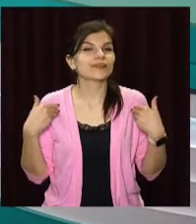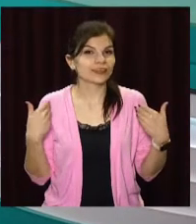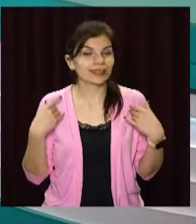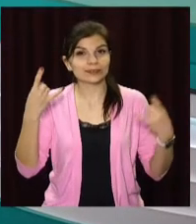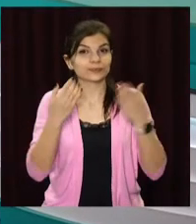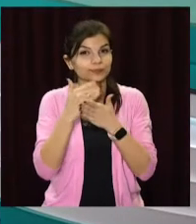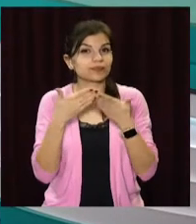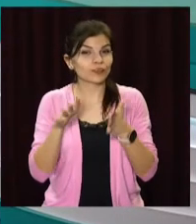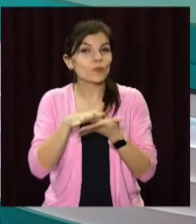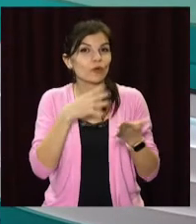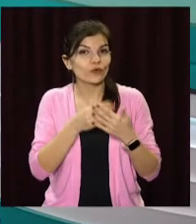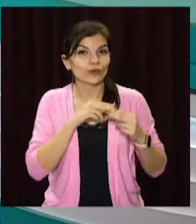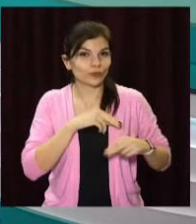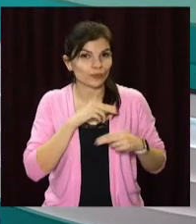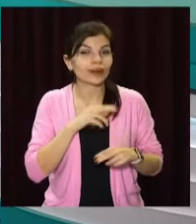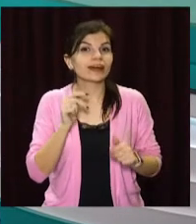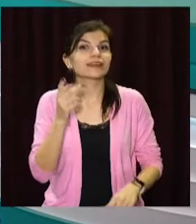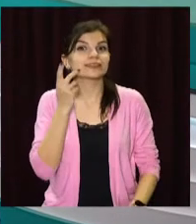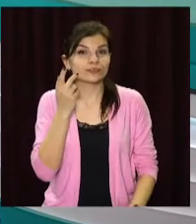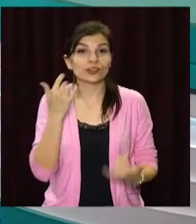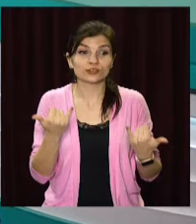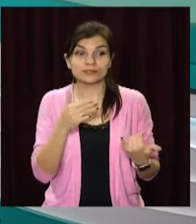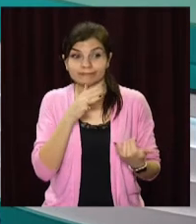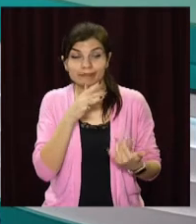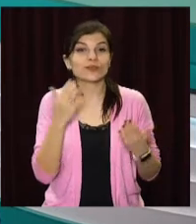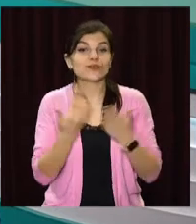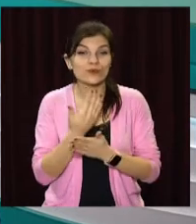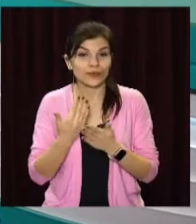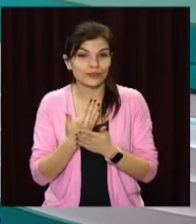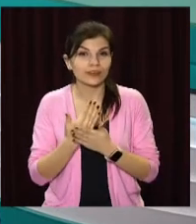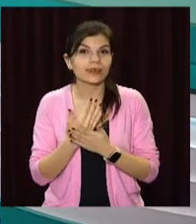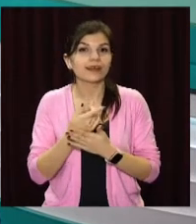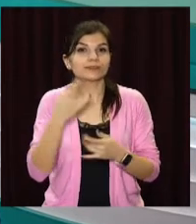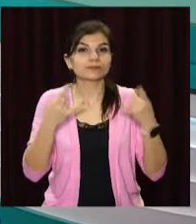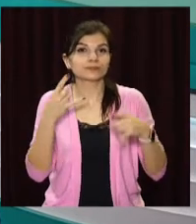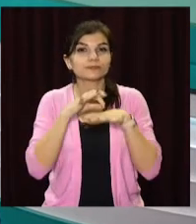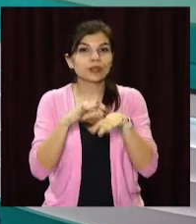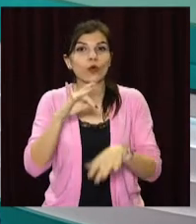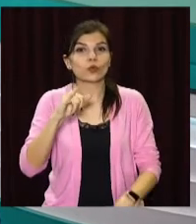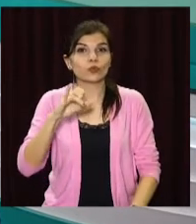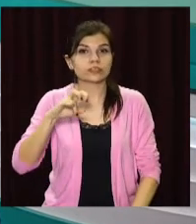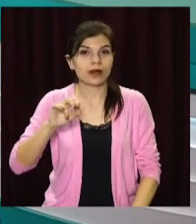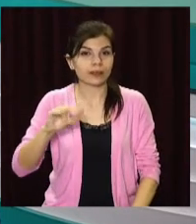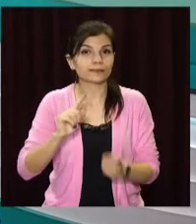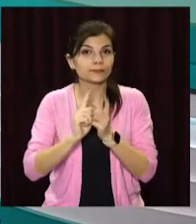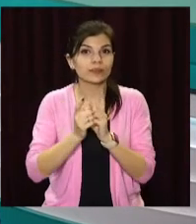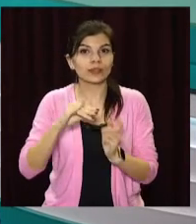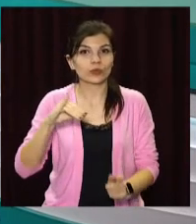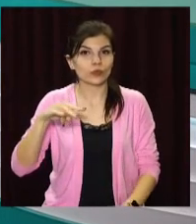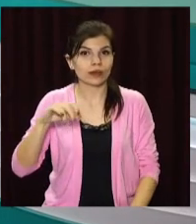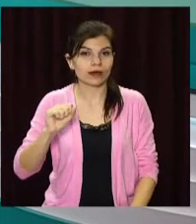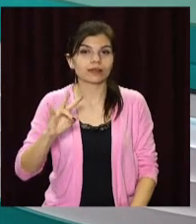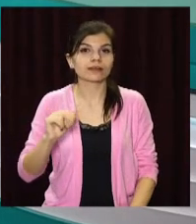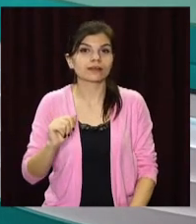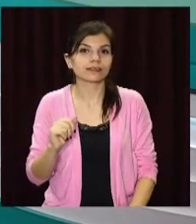вітаю. Відкритий продовжує свою роботу. І, як завжди, о цій порі новини. Для вас у студії працюють Руслана Козиряцька та сурдоперекладачка